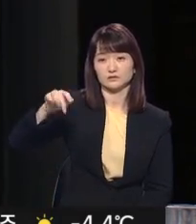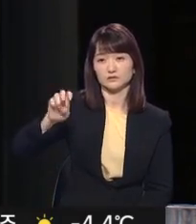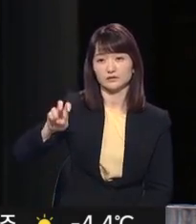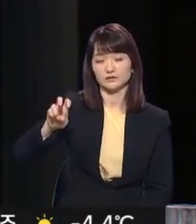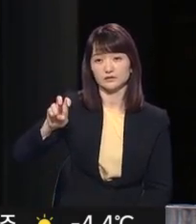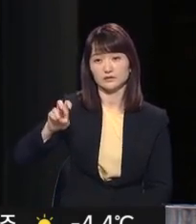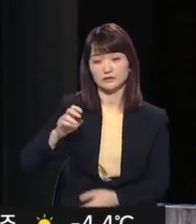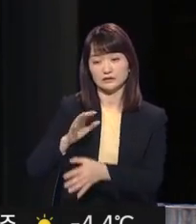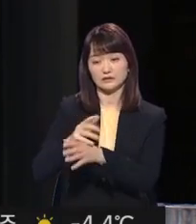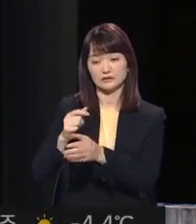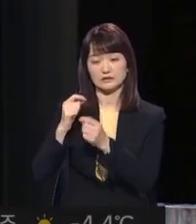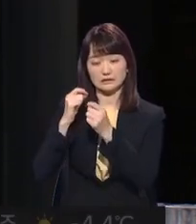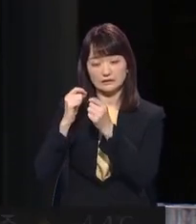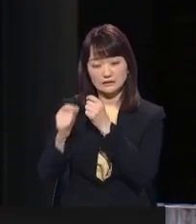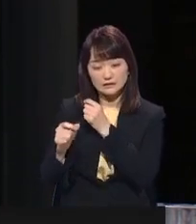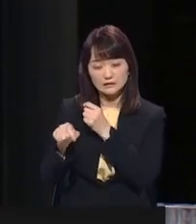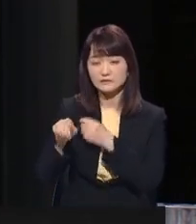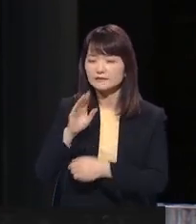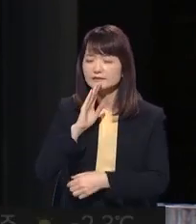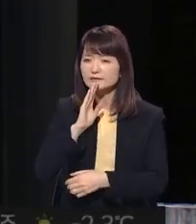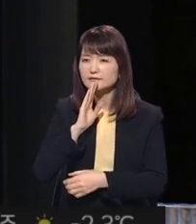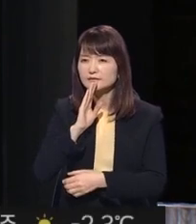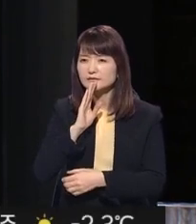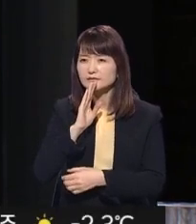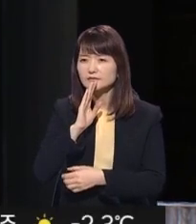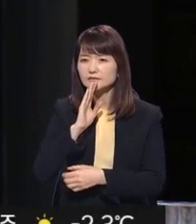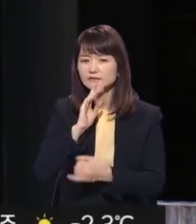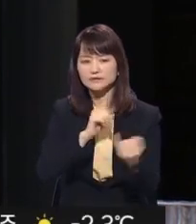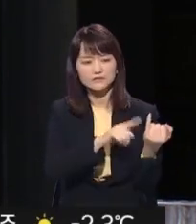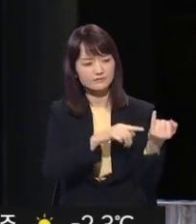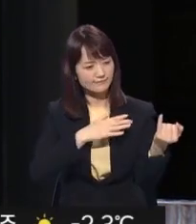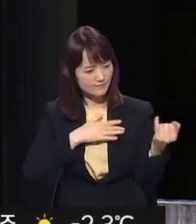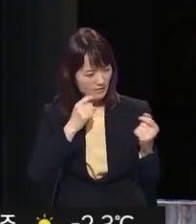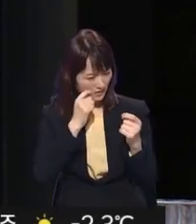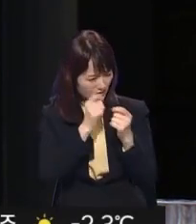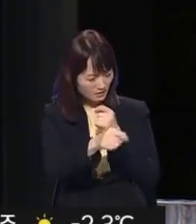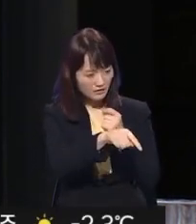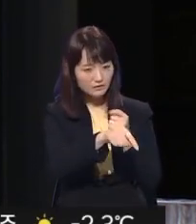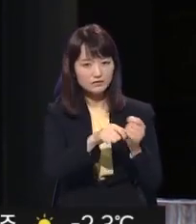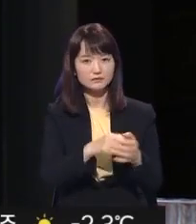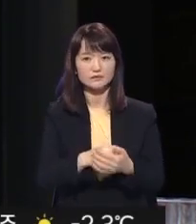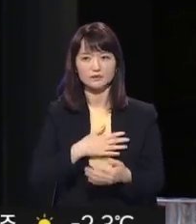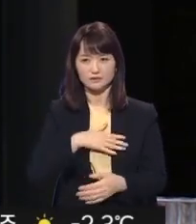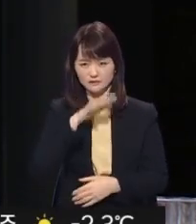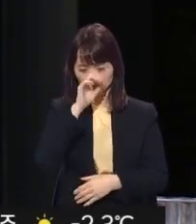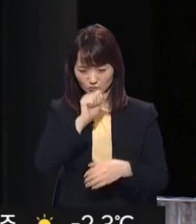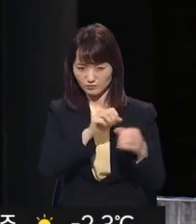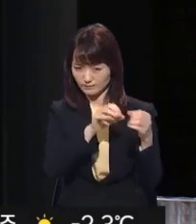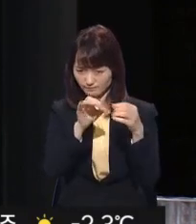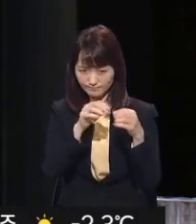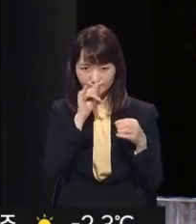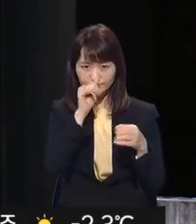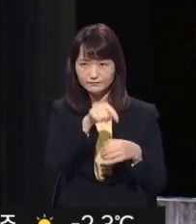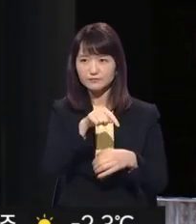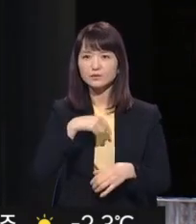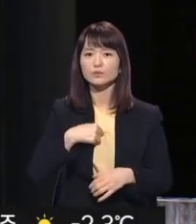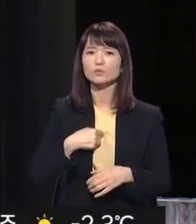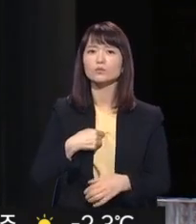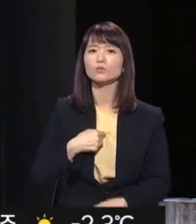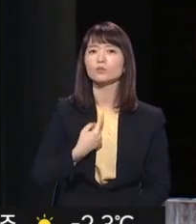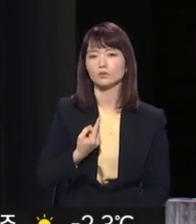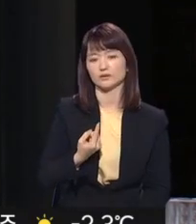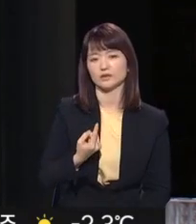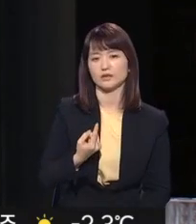그걸 여전히 사실로 믿고 야 너 나한테 사기 치려고 그랬잖아 너 나하고 한참 좋은 얘기도 막 하고 그랬잖아 하면서 혼자